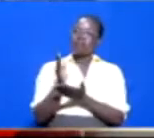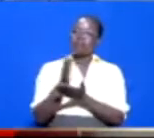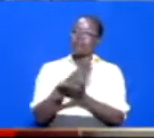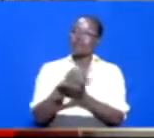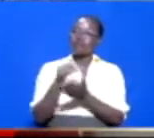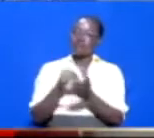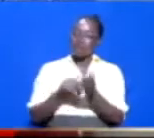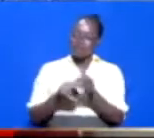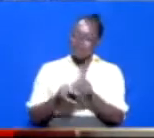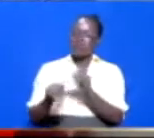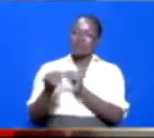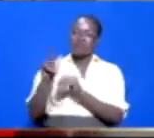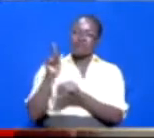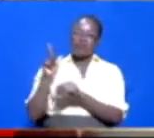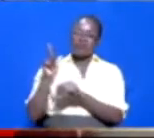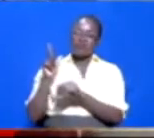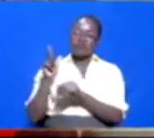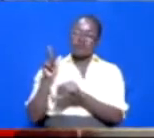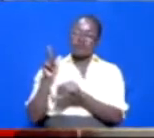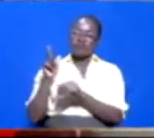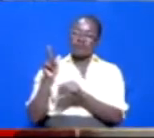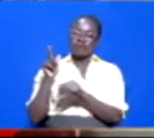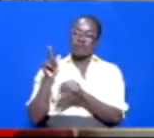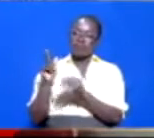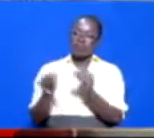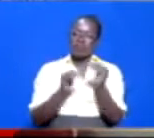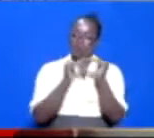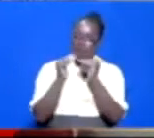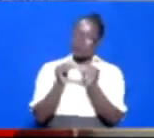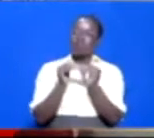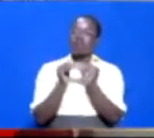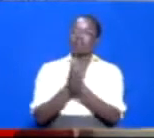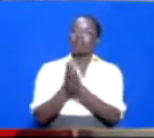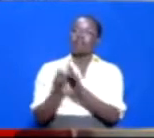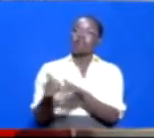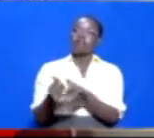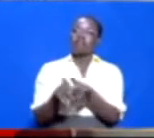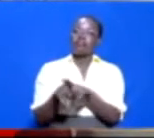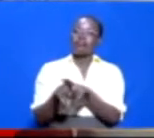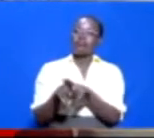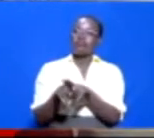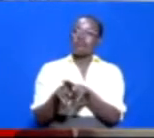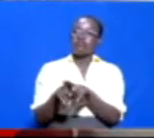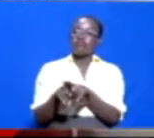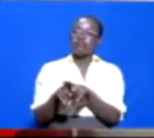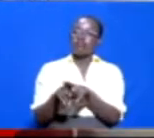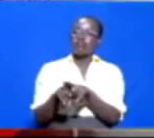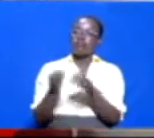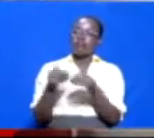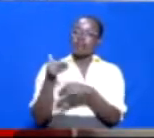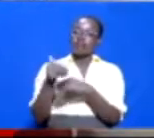sheria kwa njia ya usawa. Na kumbuka pia nikizungumzia hapo kwa sheria, kumbuka baada ya hiyo